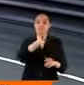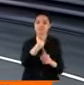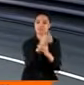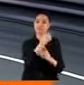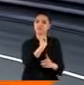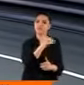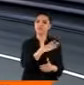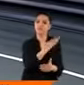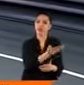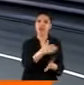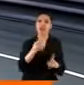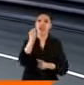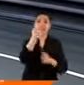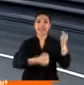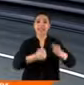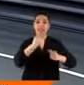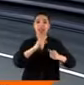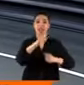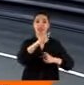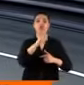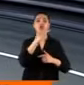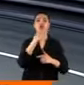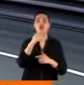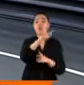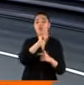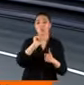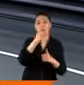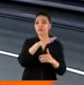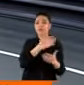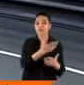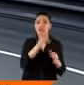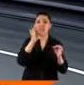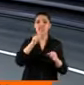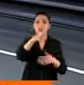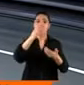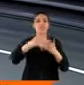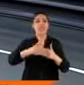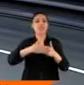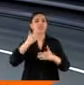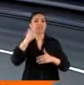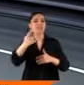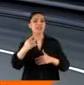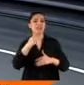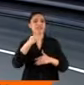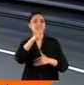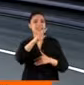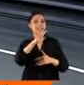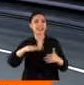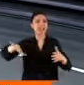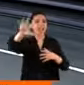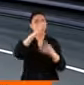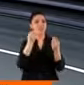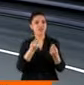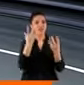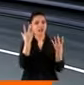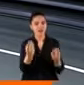Hatta direksiyon hakimiyetleriyle birçok erkeği de kıskandırıyorlar. Şimdi sizi onlarla tanıştıracağız. Kadın eli deyince her şeyin